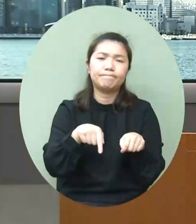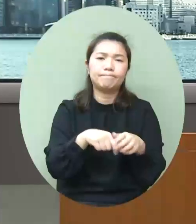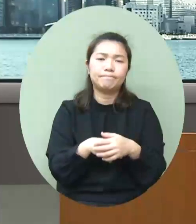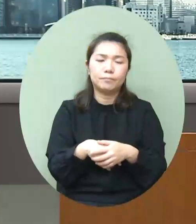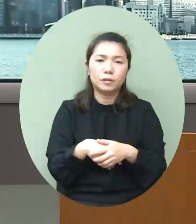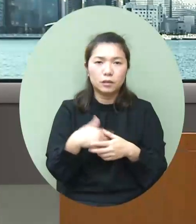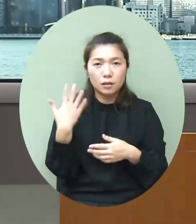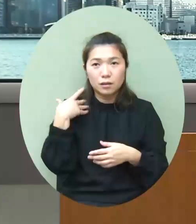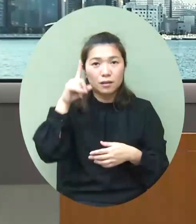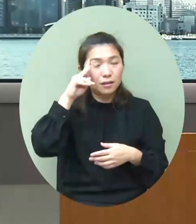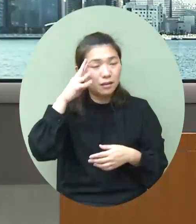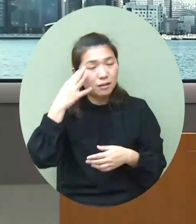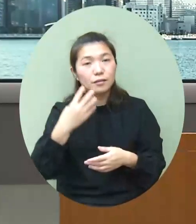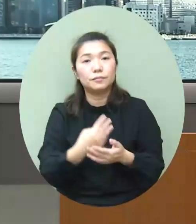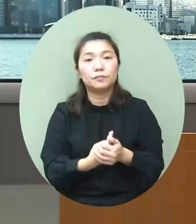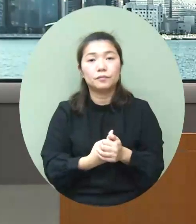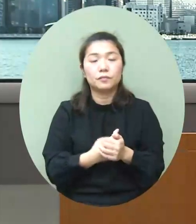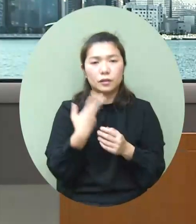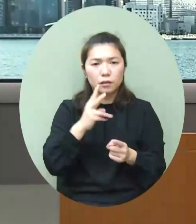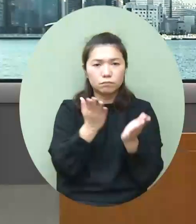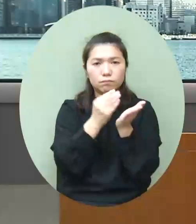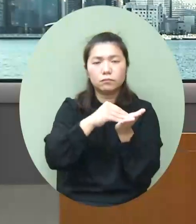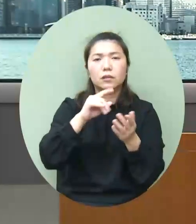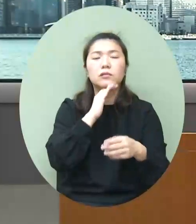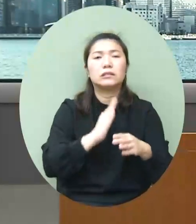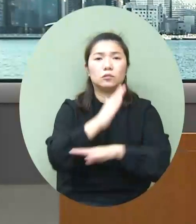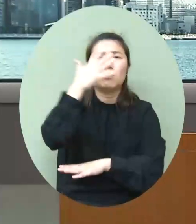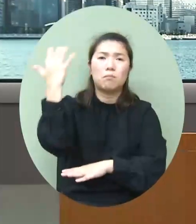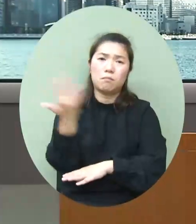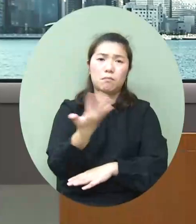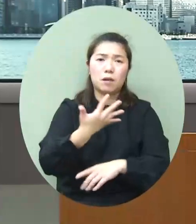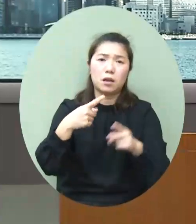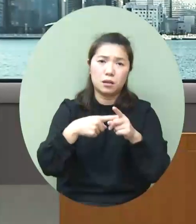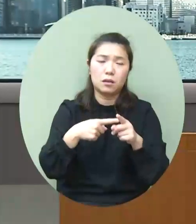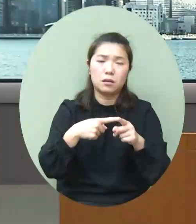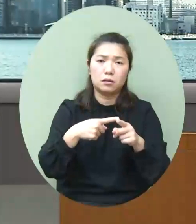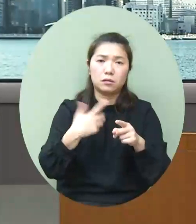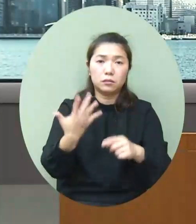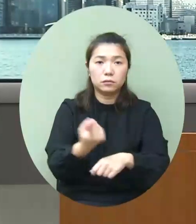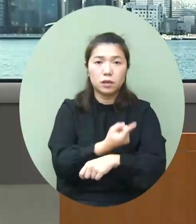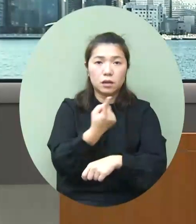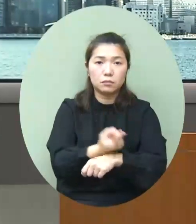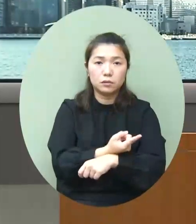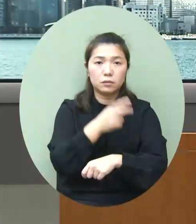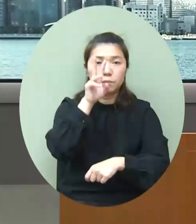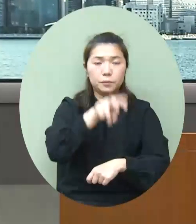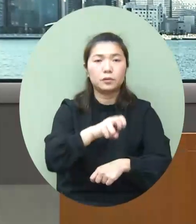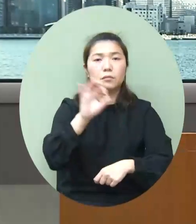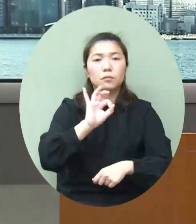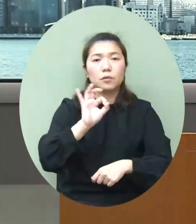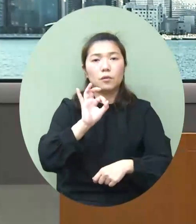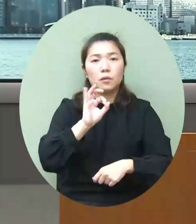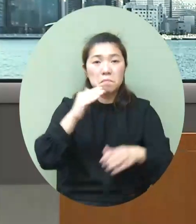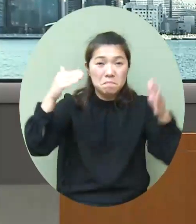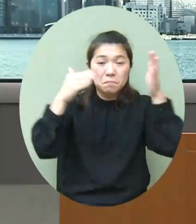上升，过去两三天我们看到病例超过50,000起，